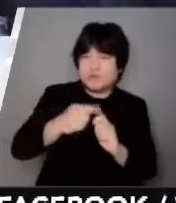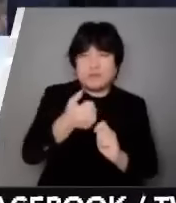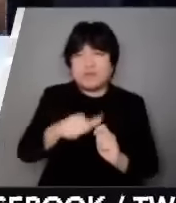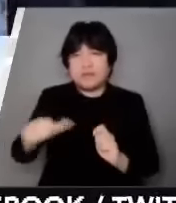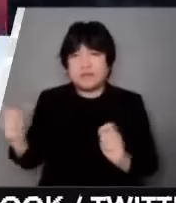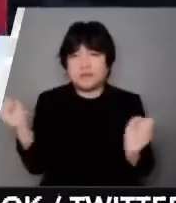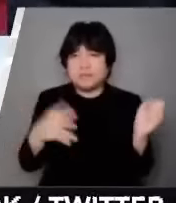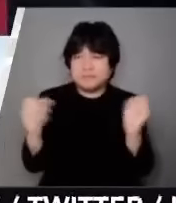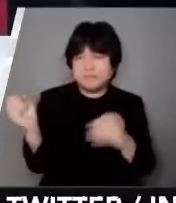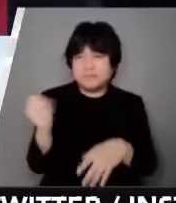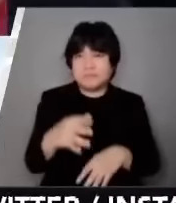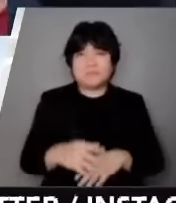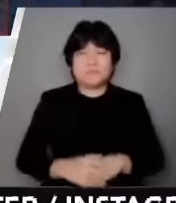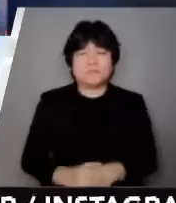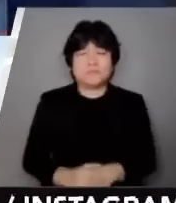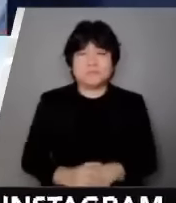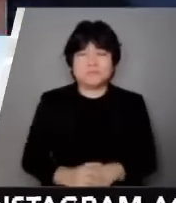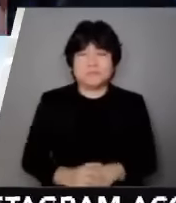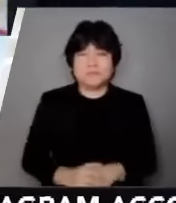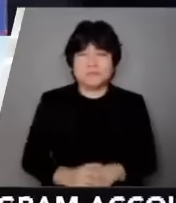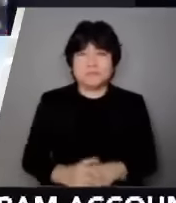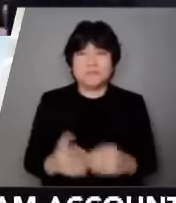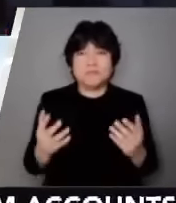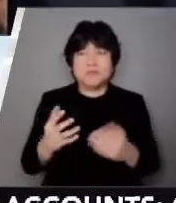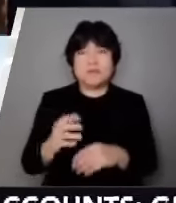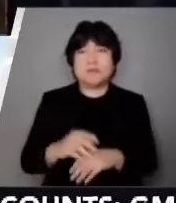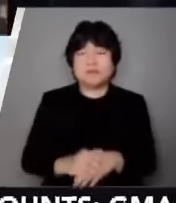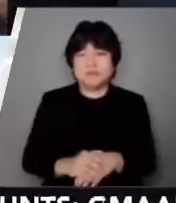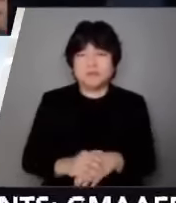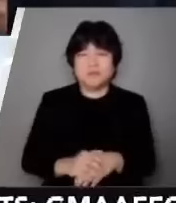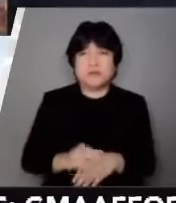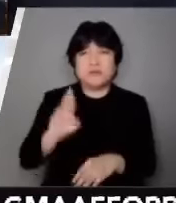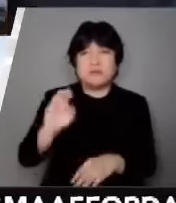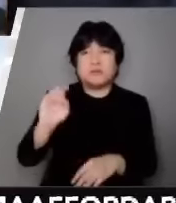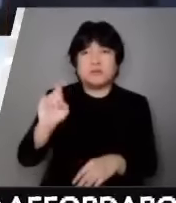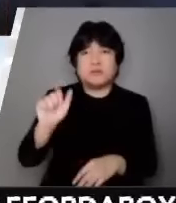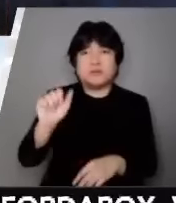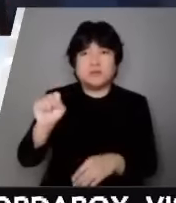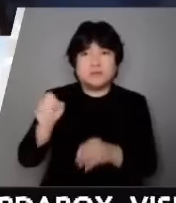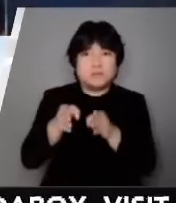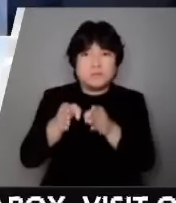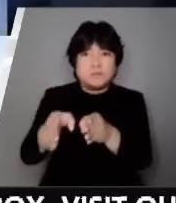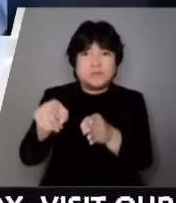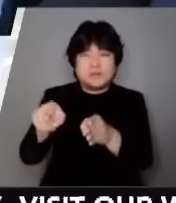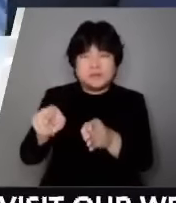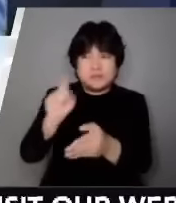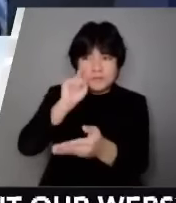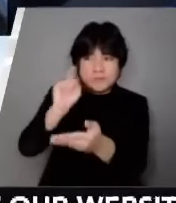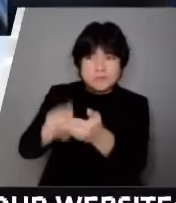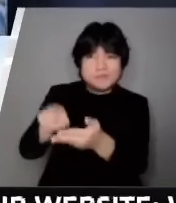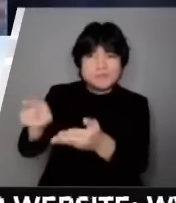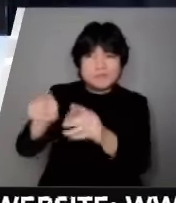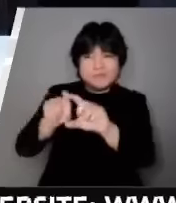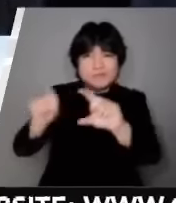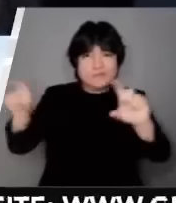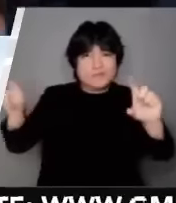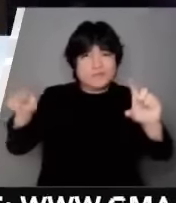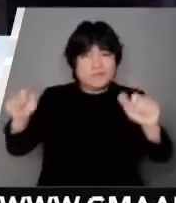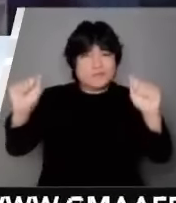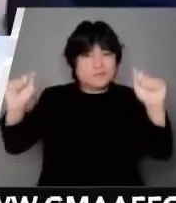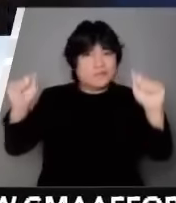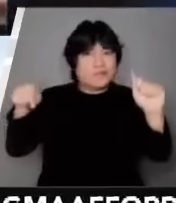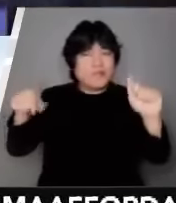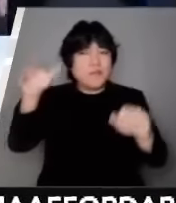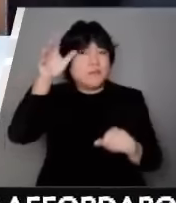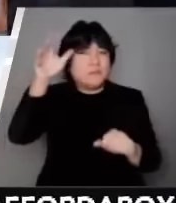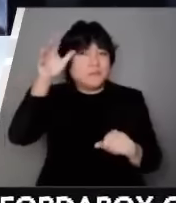Sa gitna ng fans sa Ross Boulevard, isang banner ang agaw pansin. Nakasulat dito, "Kaloy, dito papa mo." Ang ama ni Carlos na si Mark Andrew,